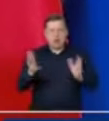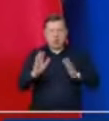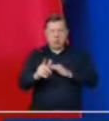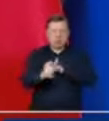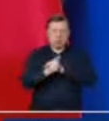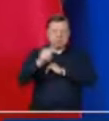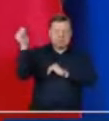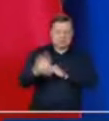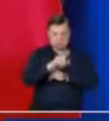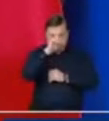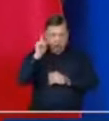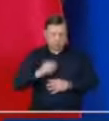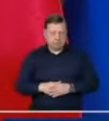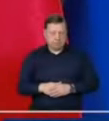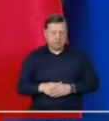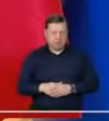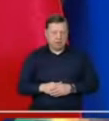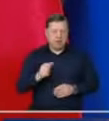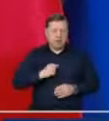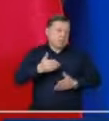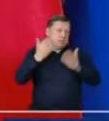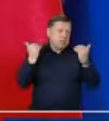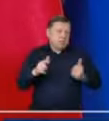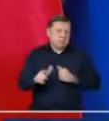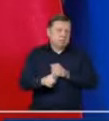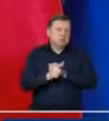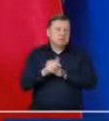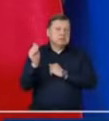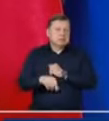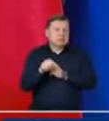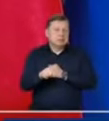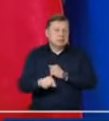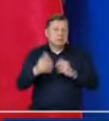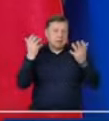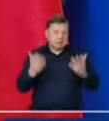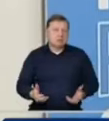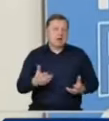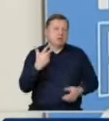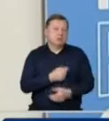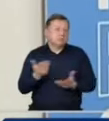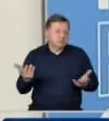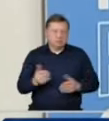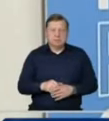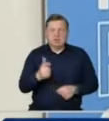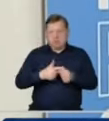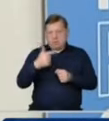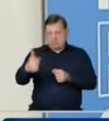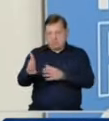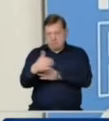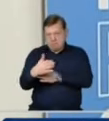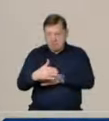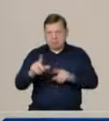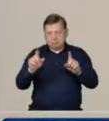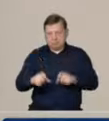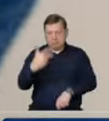70 tysięcy osób. Oczywiście nie wiemy, jak wiele spośród tych 70 tysięcy osób będzie chciało się szczepić. 22 marca rozpoczyna